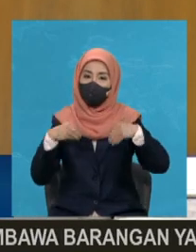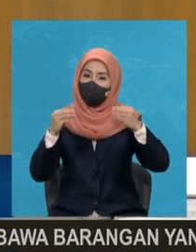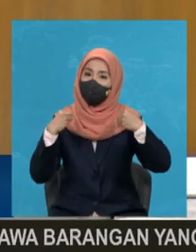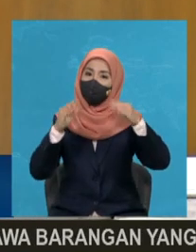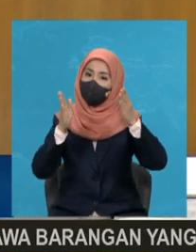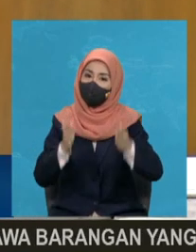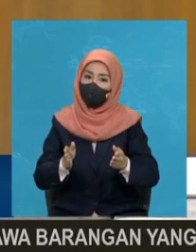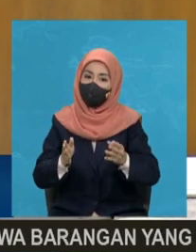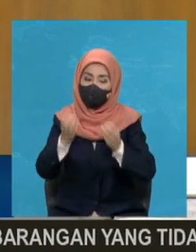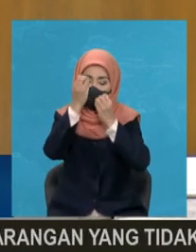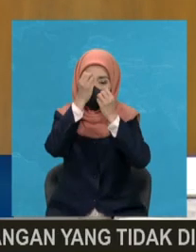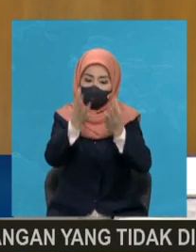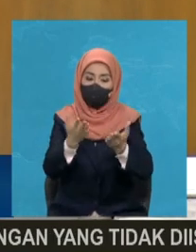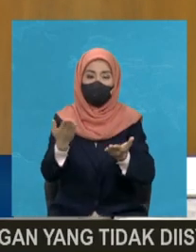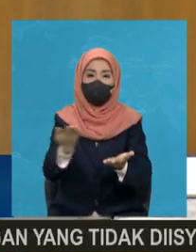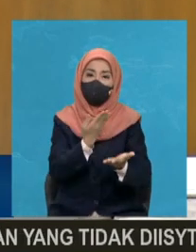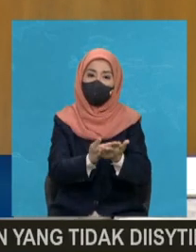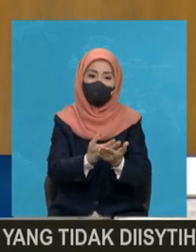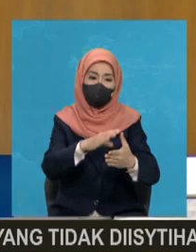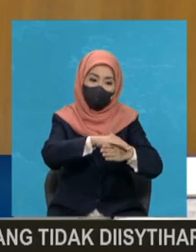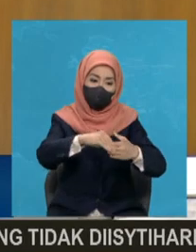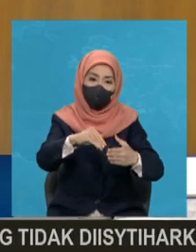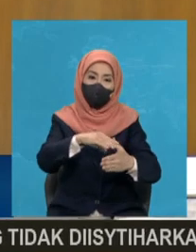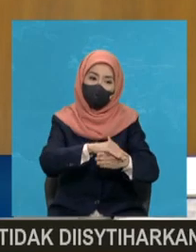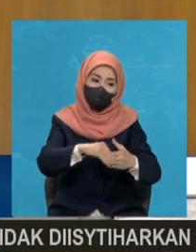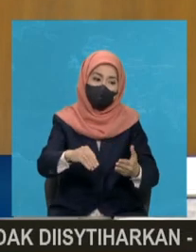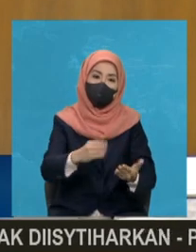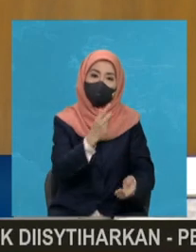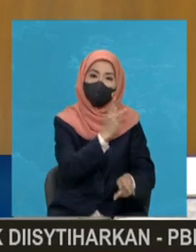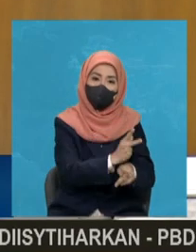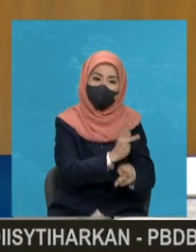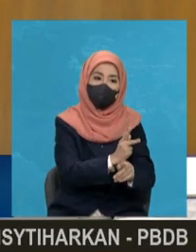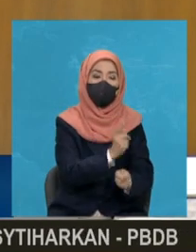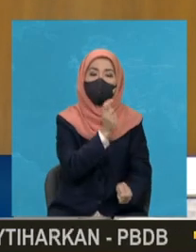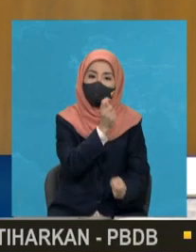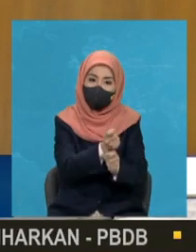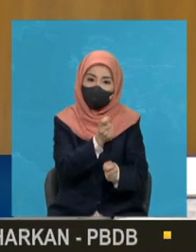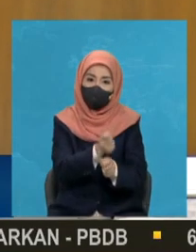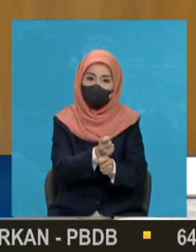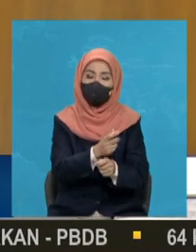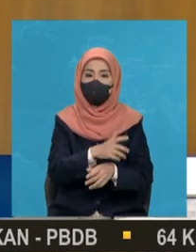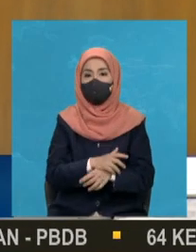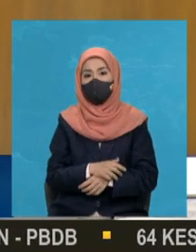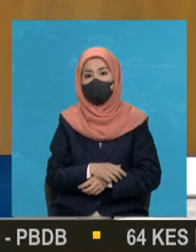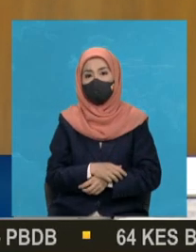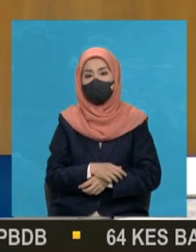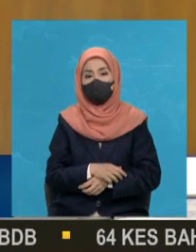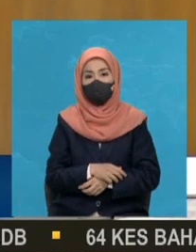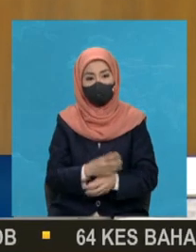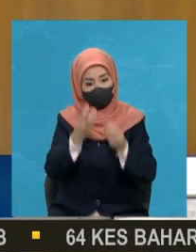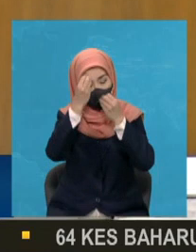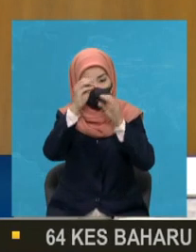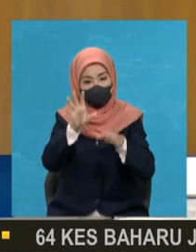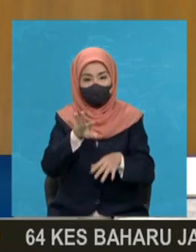untuk memberikan maklumat ma'lumat harga dan stok yang tepat dan benar Hai pemberian